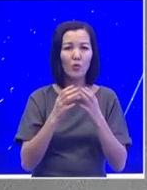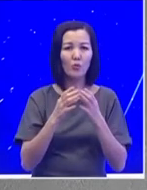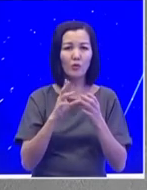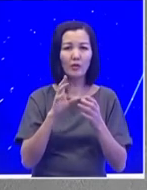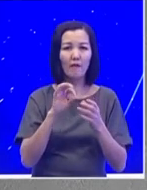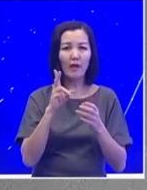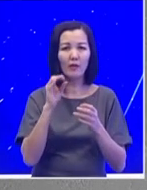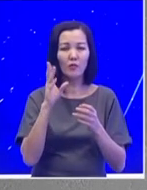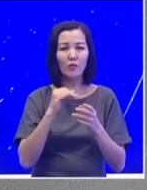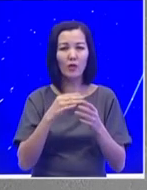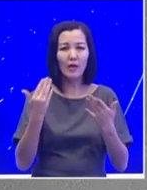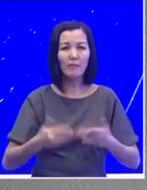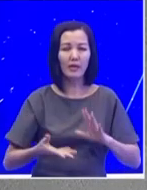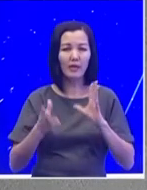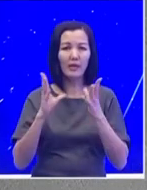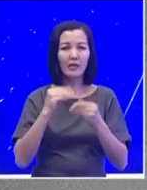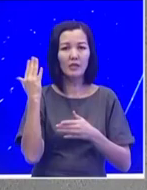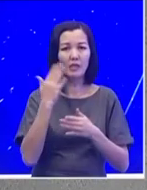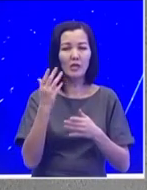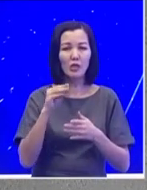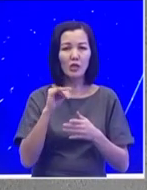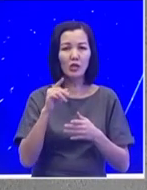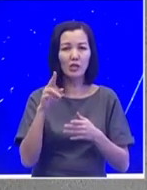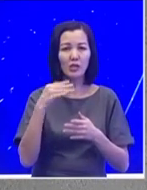Ван Гога в биографической ленте «Жажда жизни».